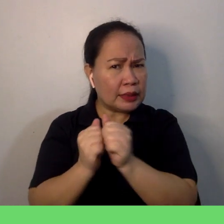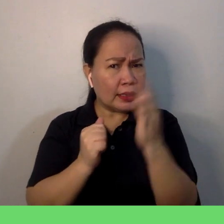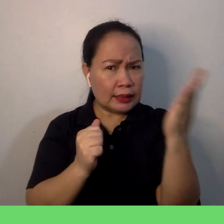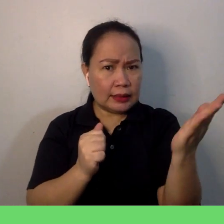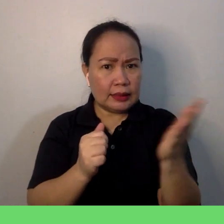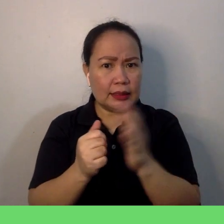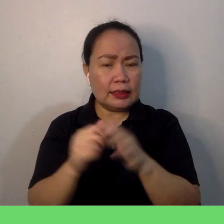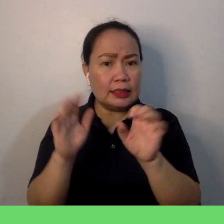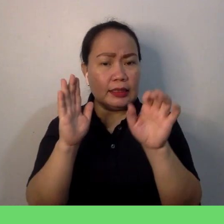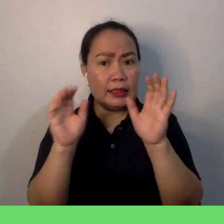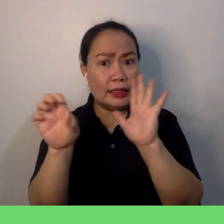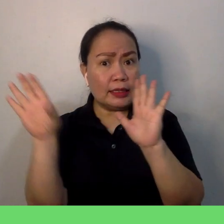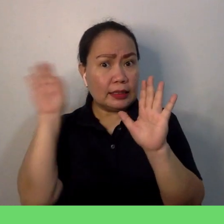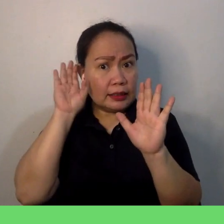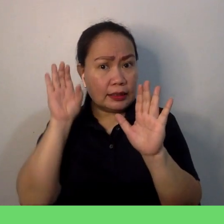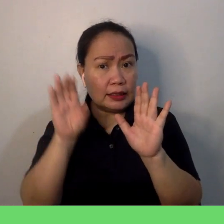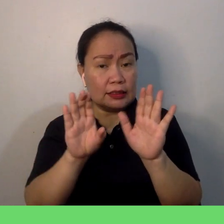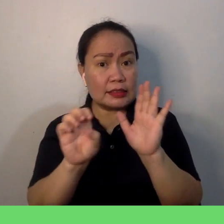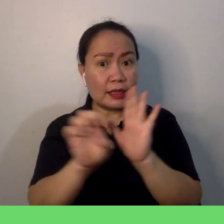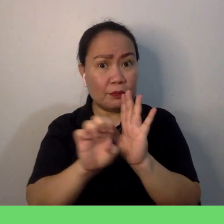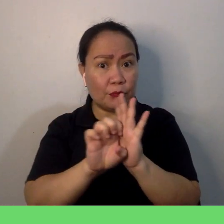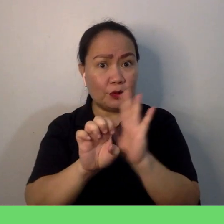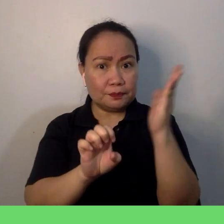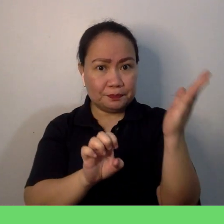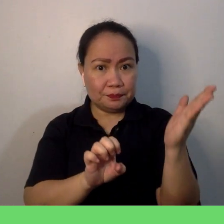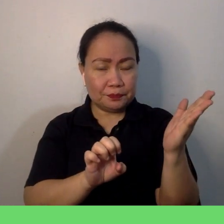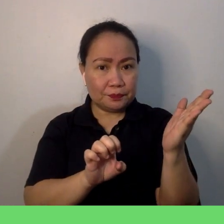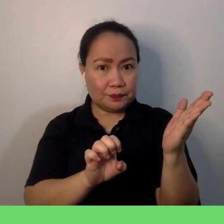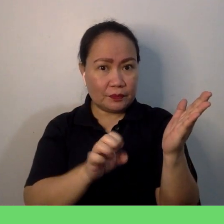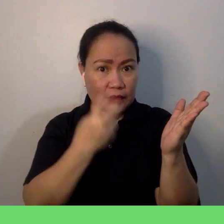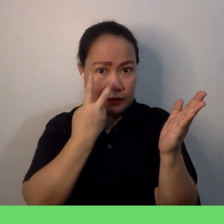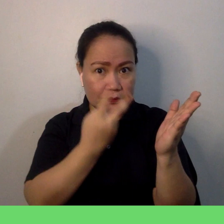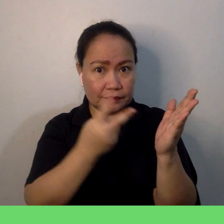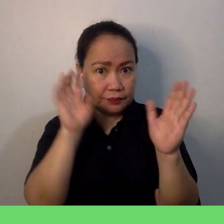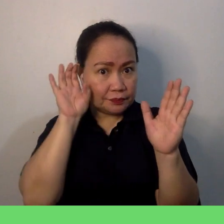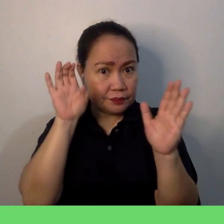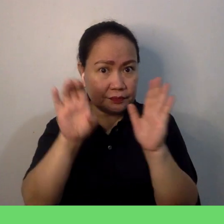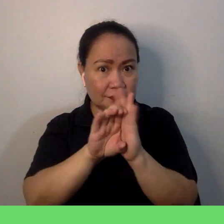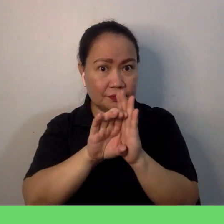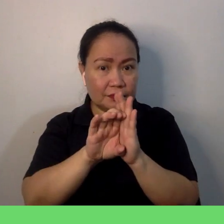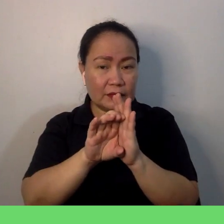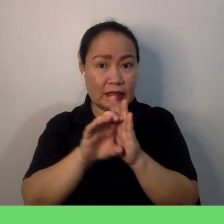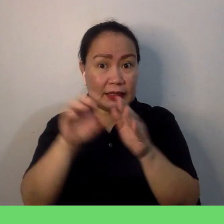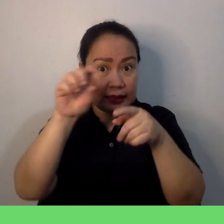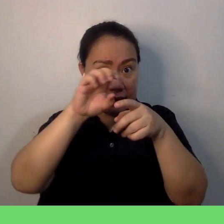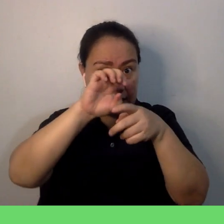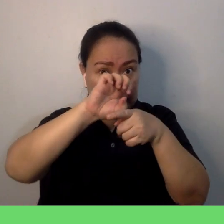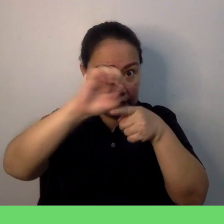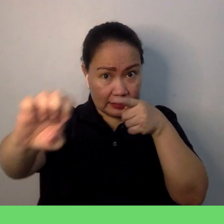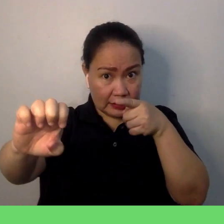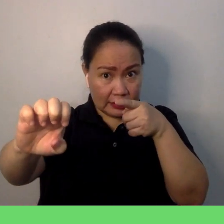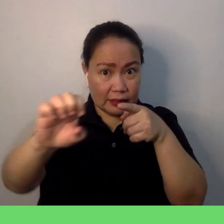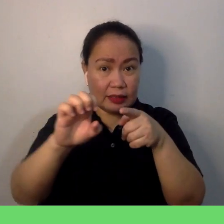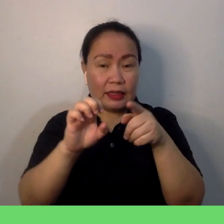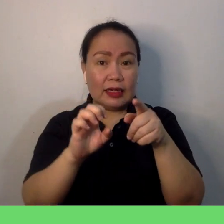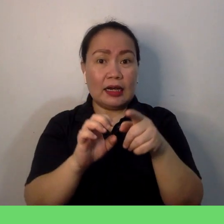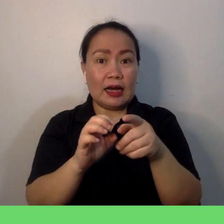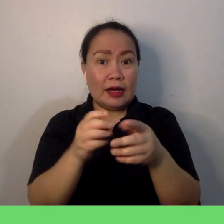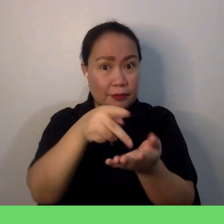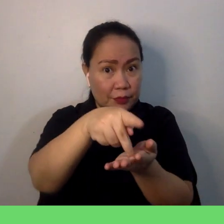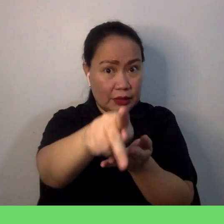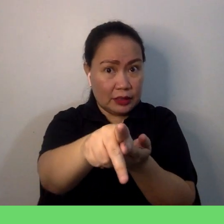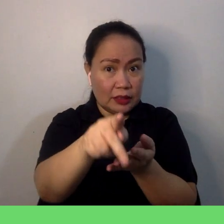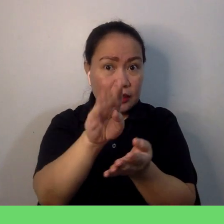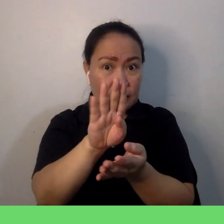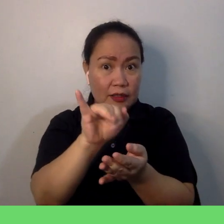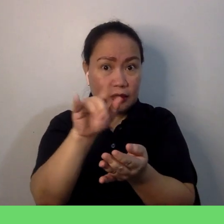one. So ito, pwede nating sabihin, given by the picture, the electric bill every month. So makikita dito na, noong January,